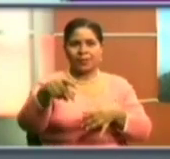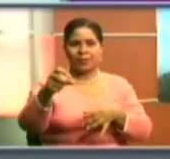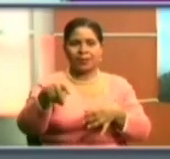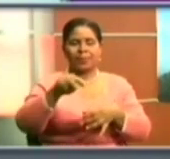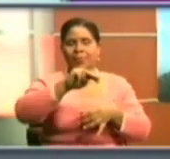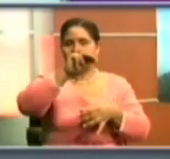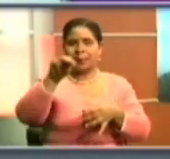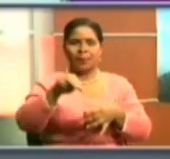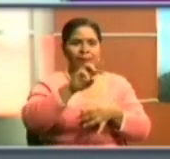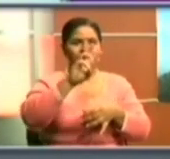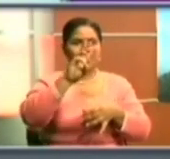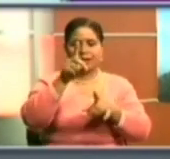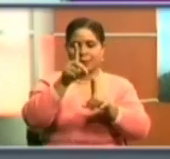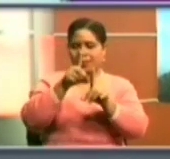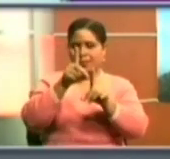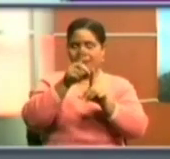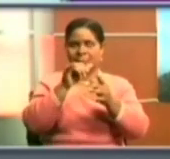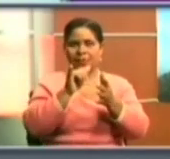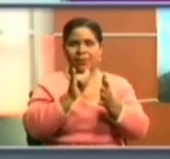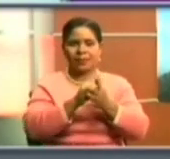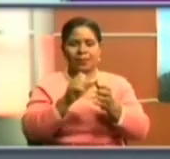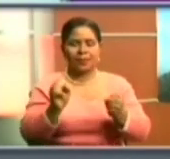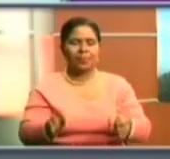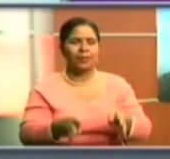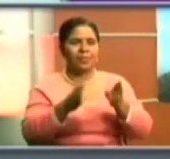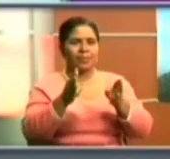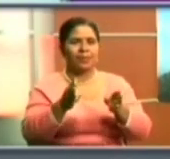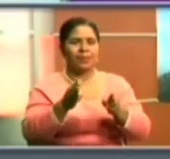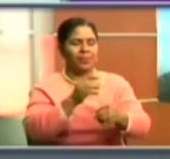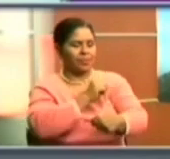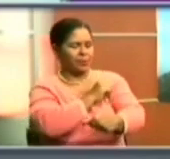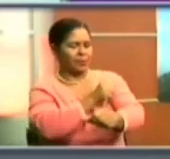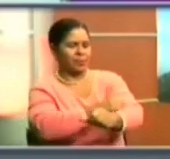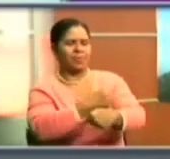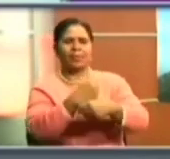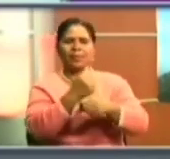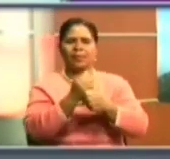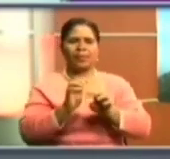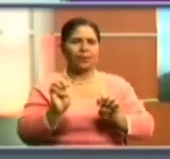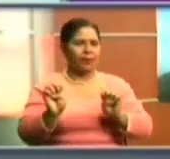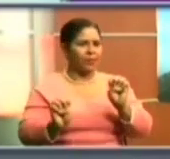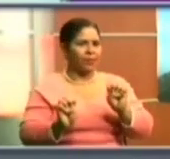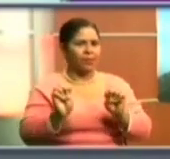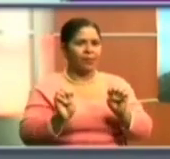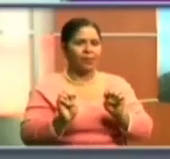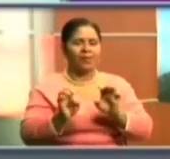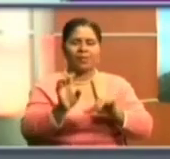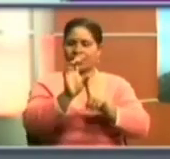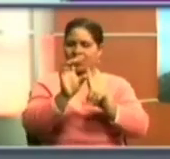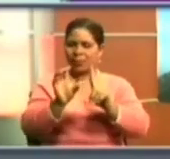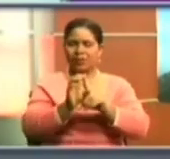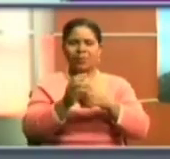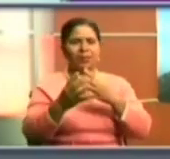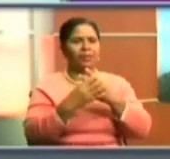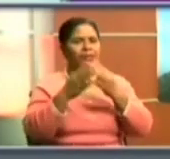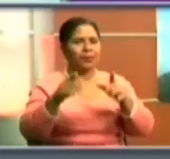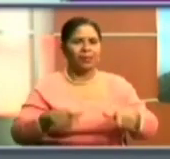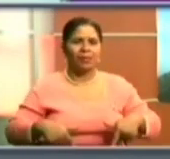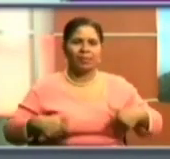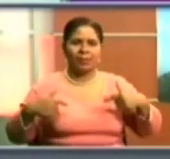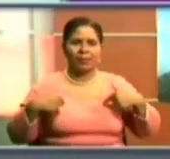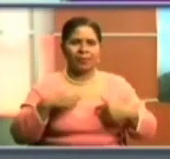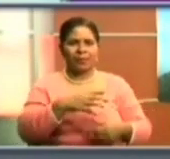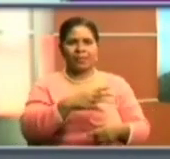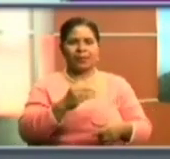Port-au-Prince mercredi 6 décembre. Dans l'occasion, autorité a fait évaluation, conditions prisonniers à vivre et